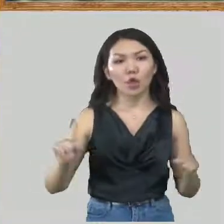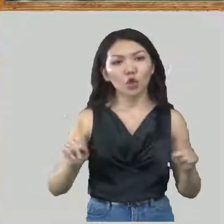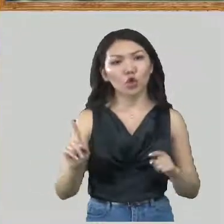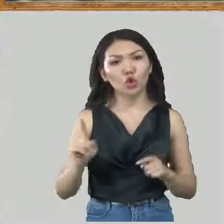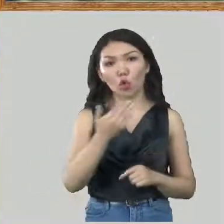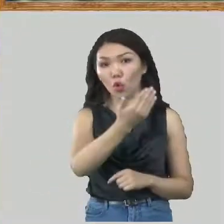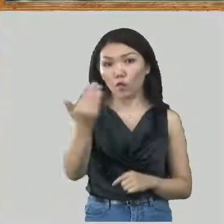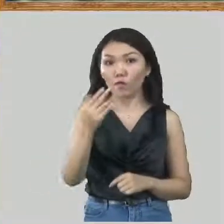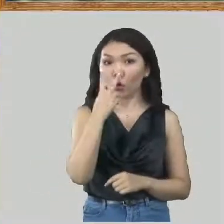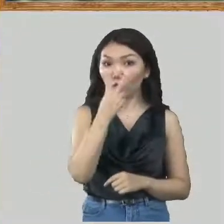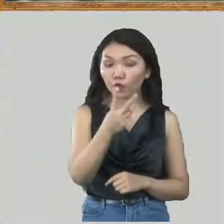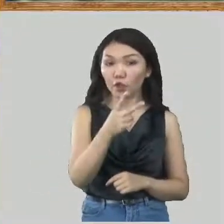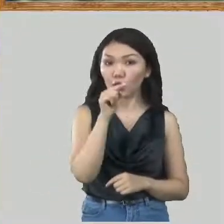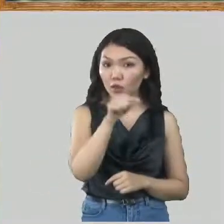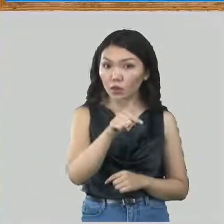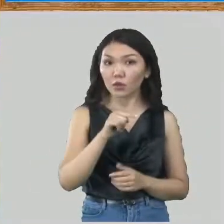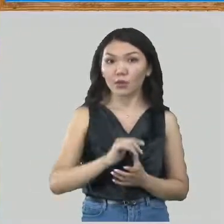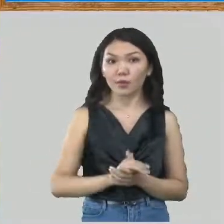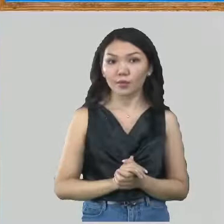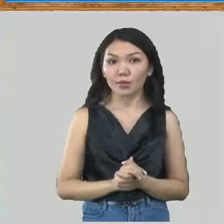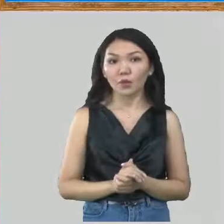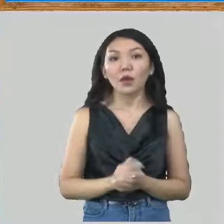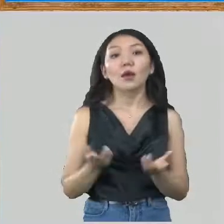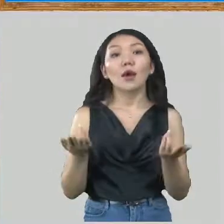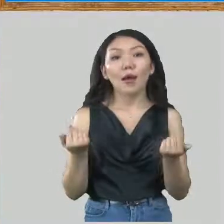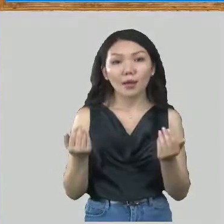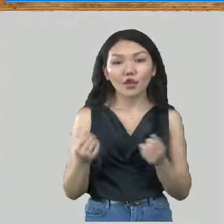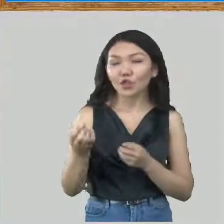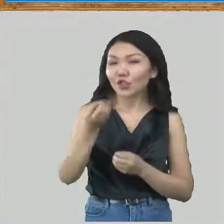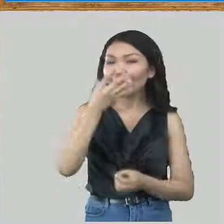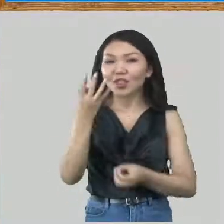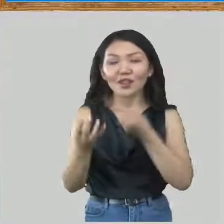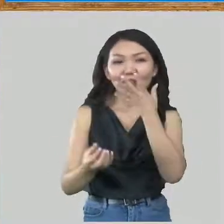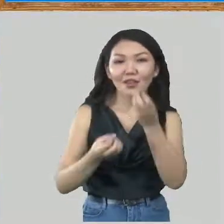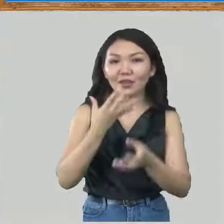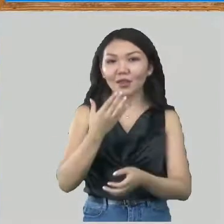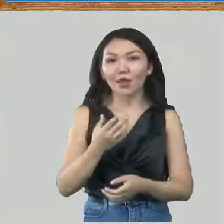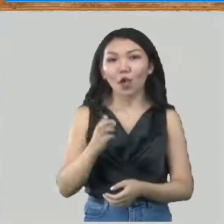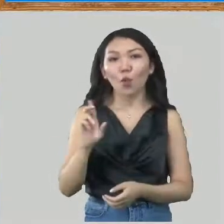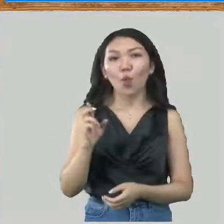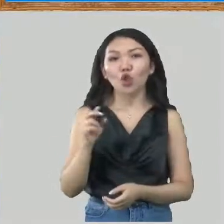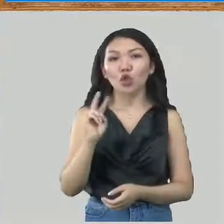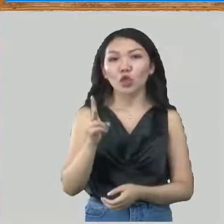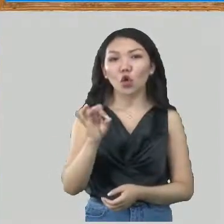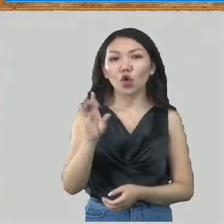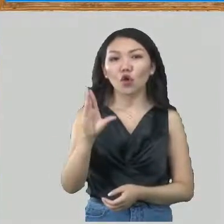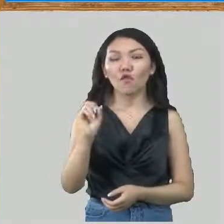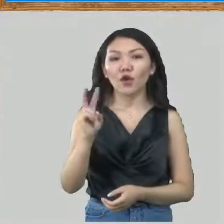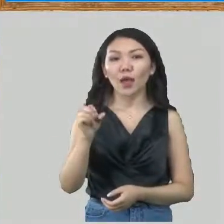здесь увидели? Конечно, цветы с божьими коровками.